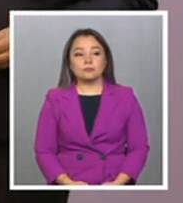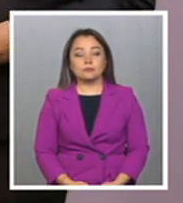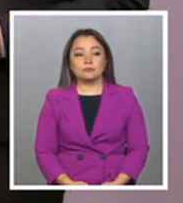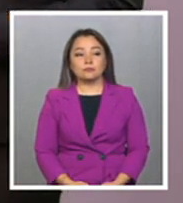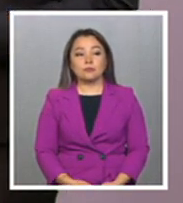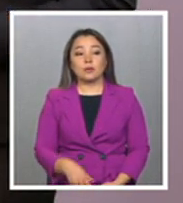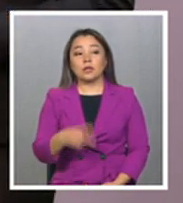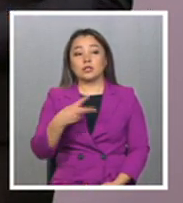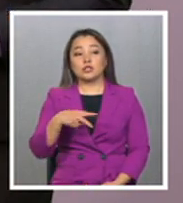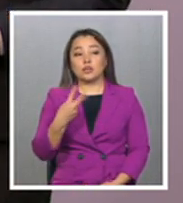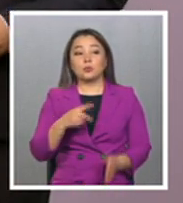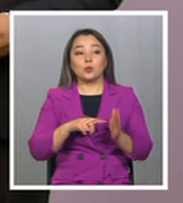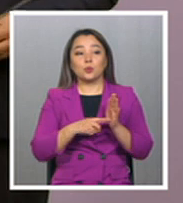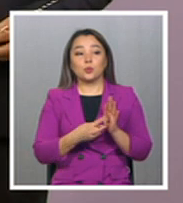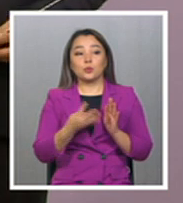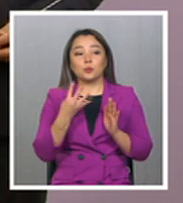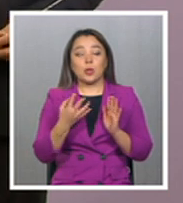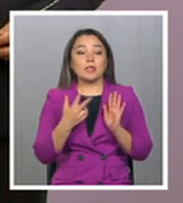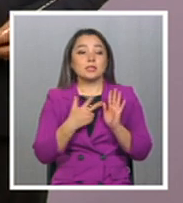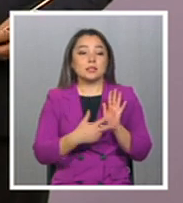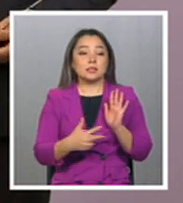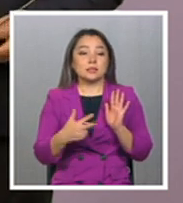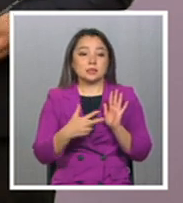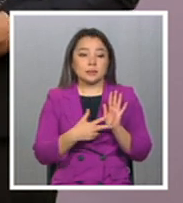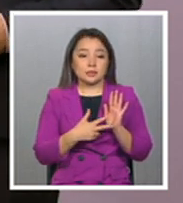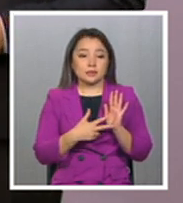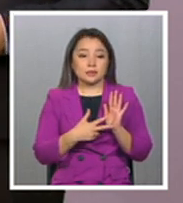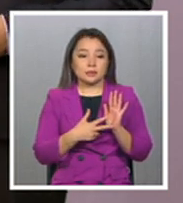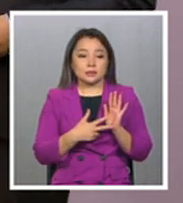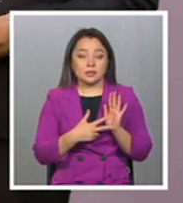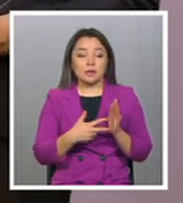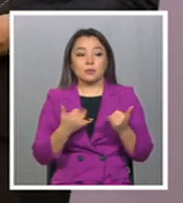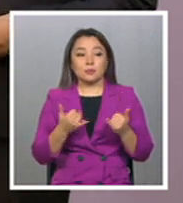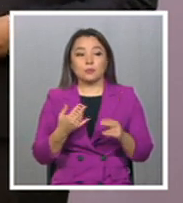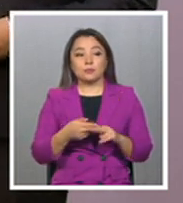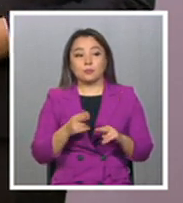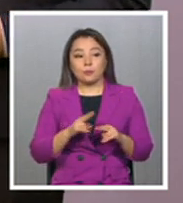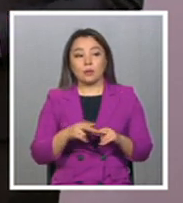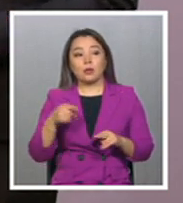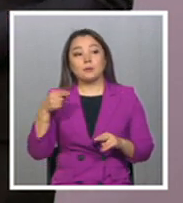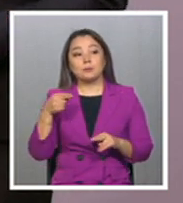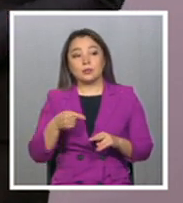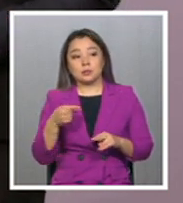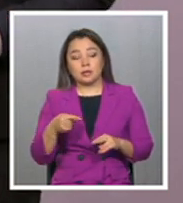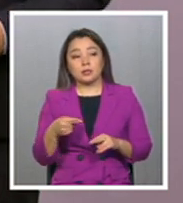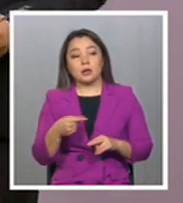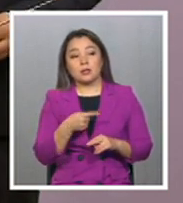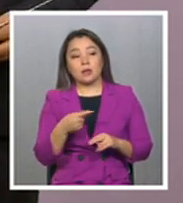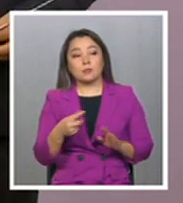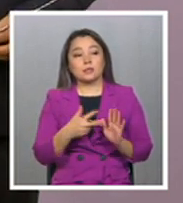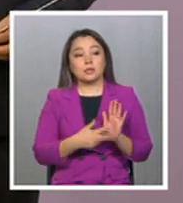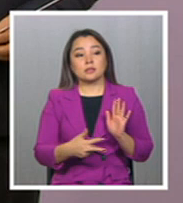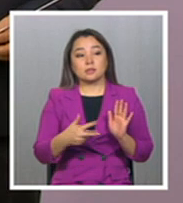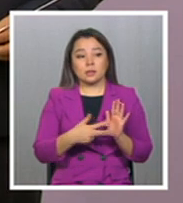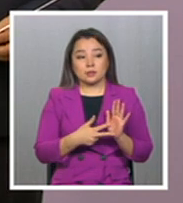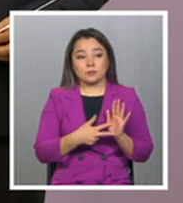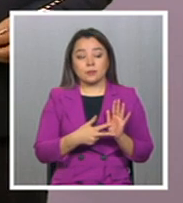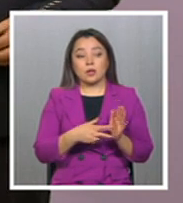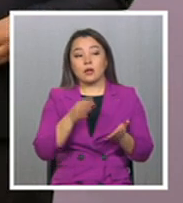көбейтіндісі 88-ге тең екен. Енді 1000-нан 88-ді